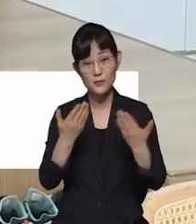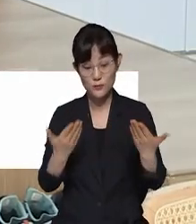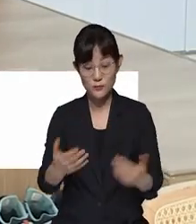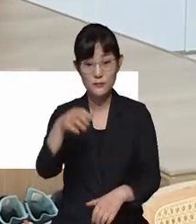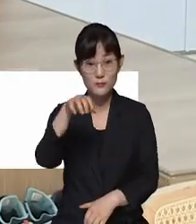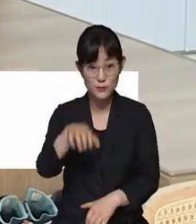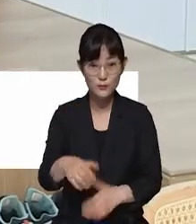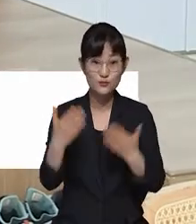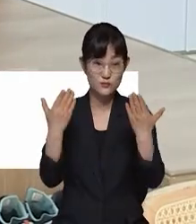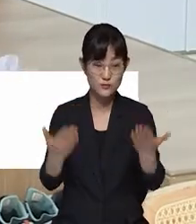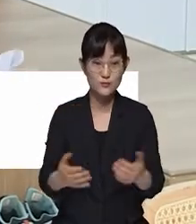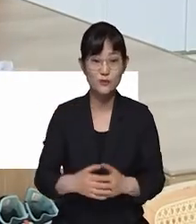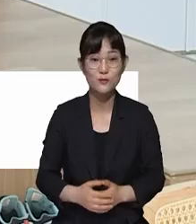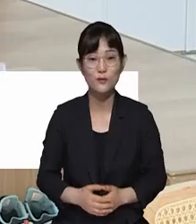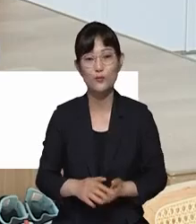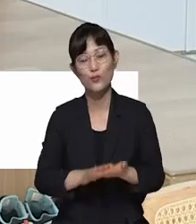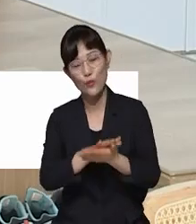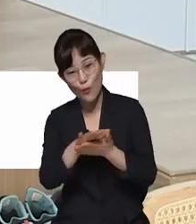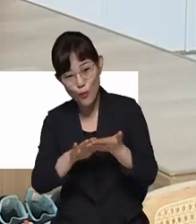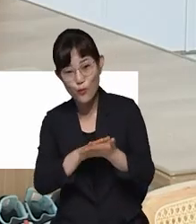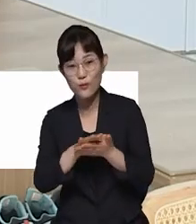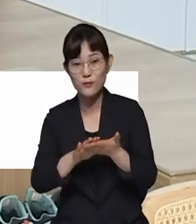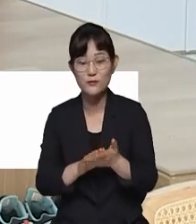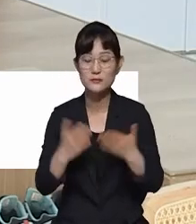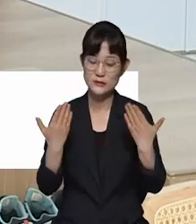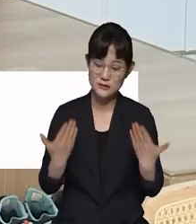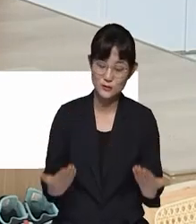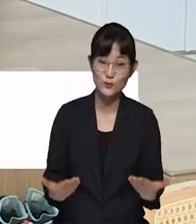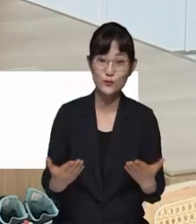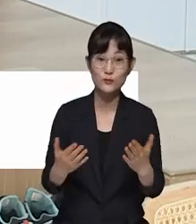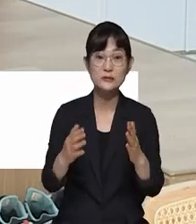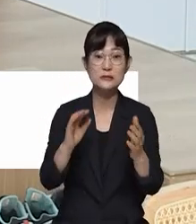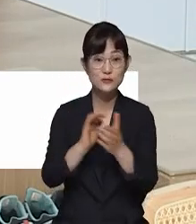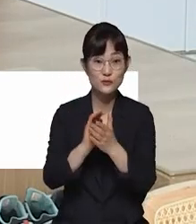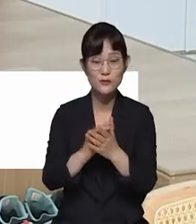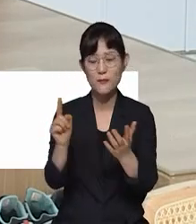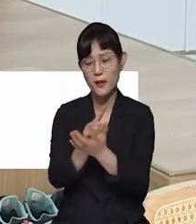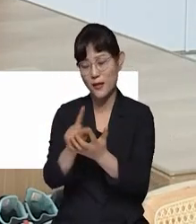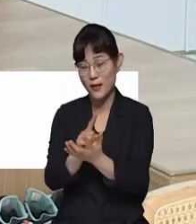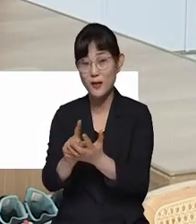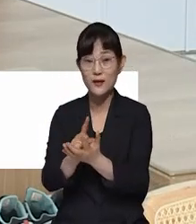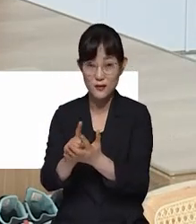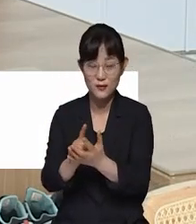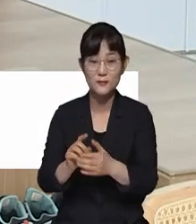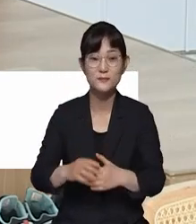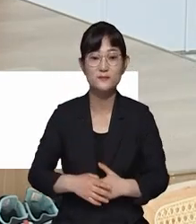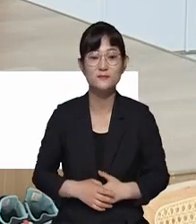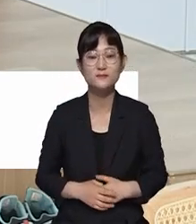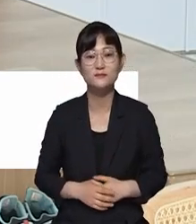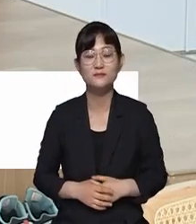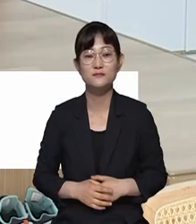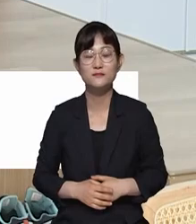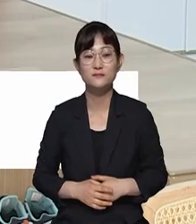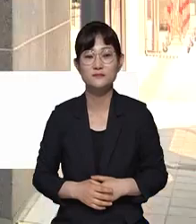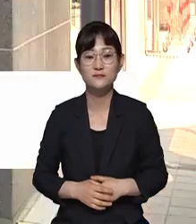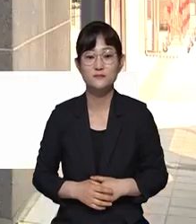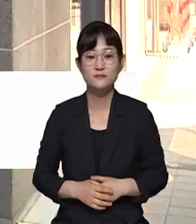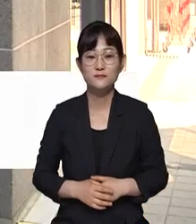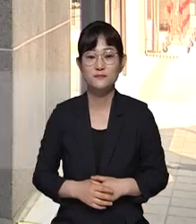공간을 제공하고 놀고 또 쉬고 친구들과 어울리고 이렇게 하면서 에너지도